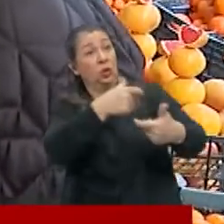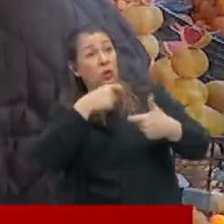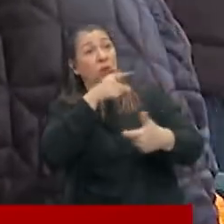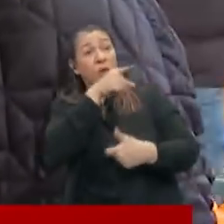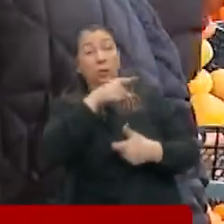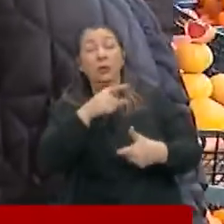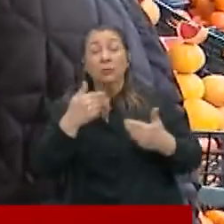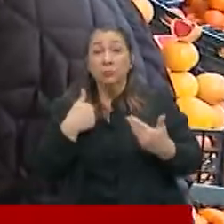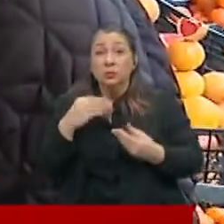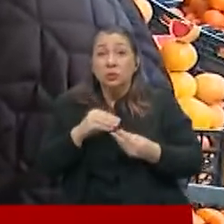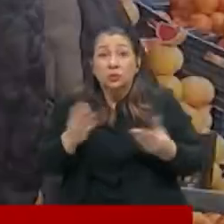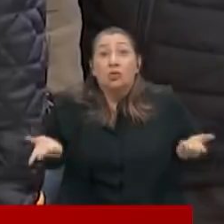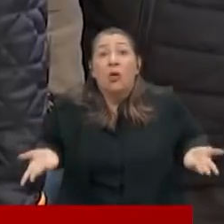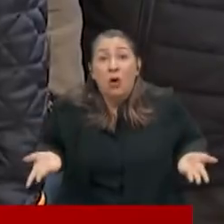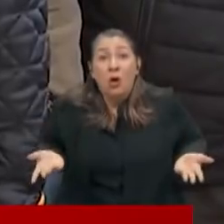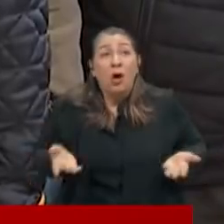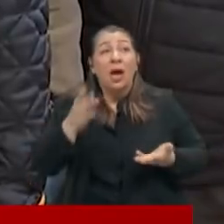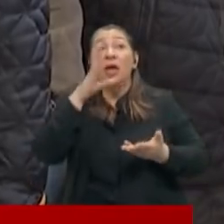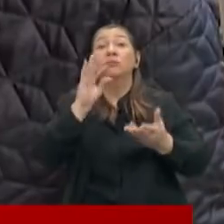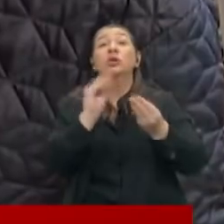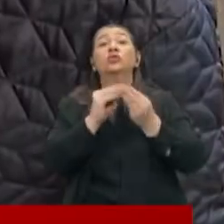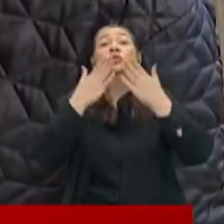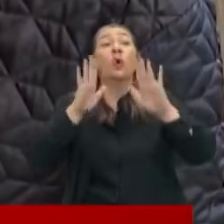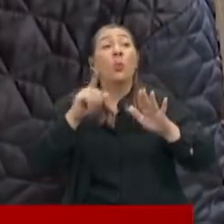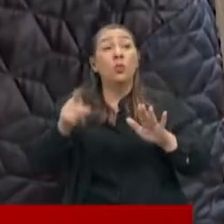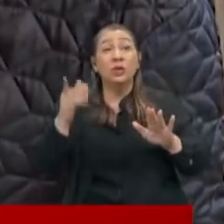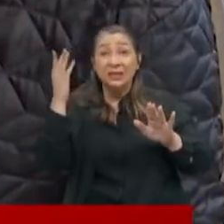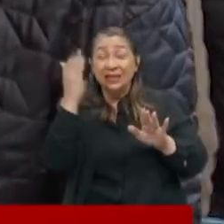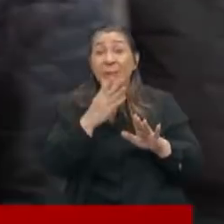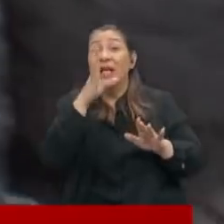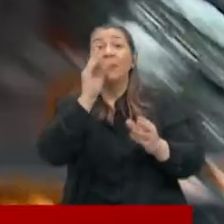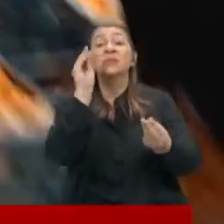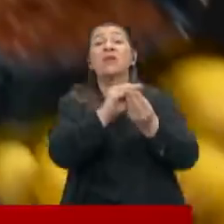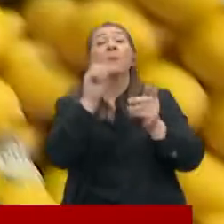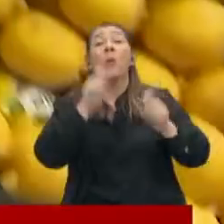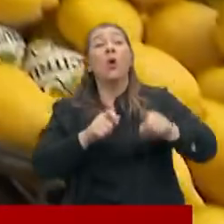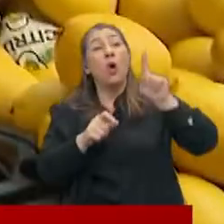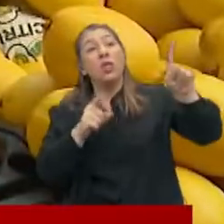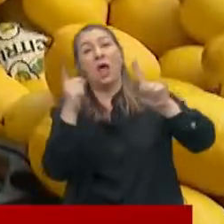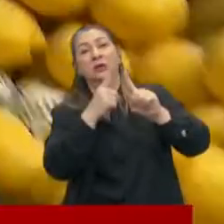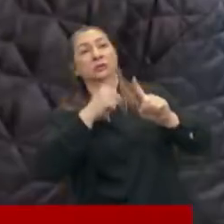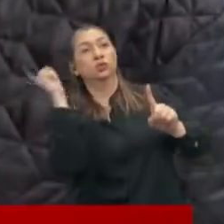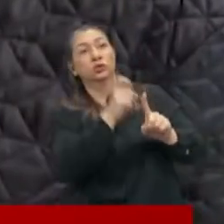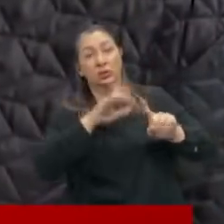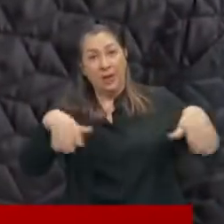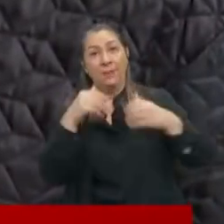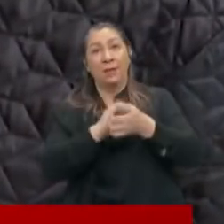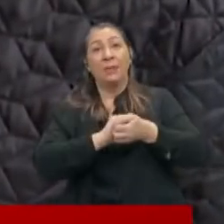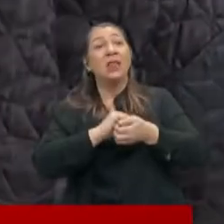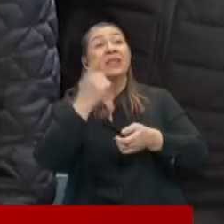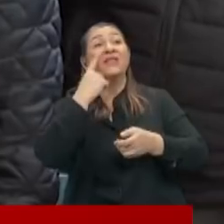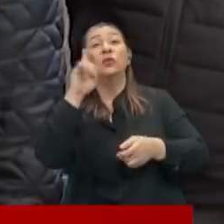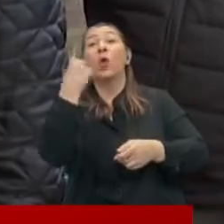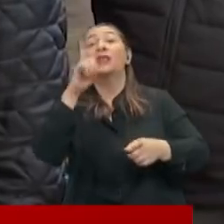pahalılığından dolayı. Bizim suçumuz yok ki. Kimse suçlu değil. Bunu gidip yani kim zamlandırıyorsa onlara hesap soracağız. Devleti kim